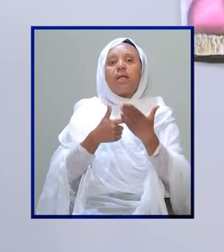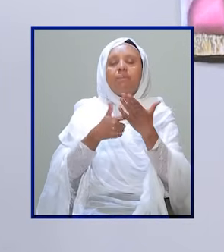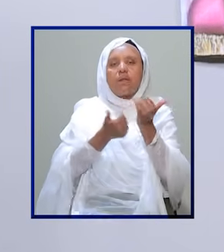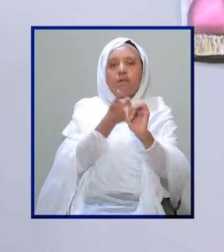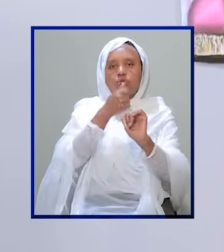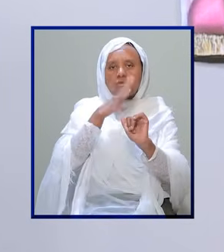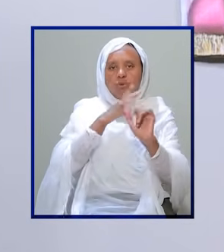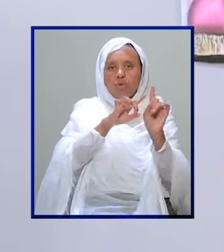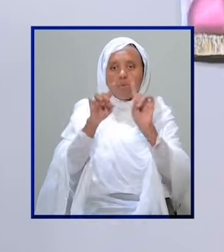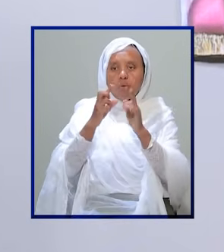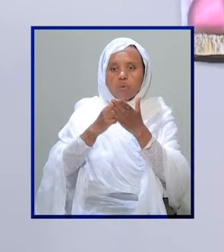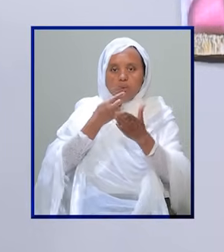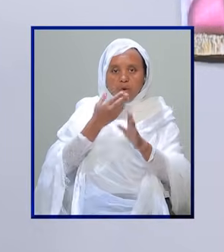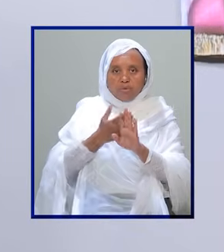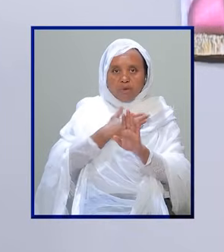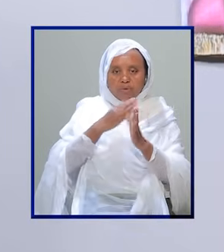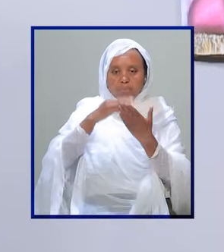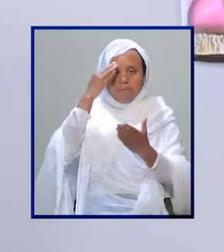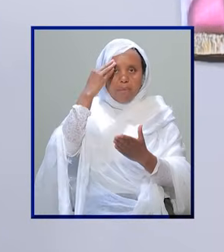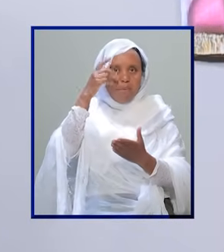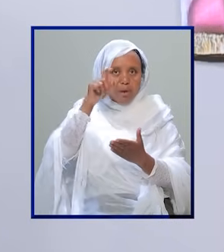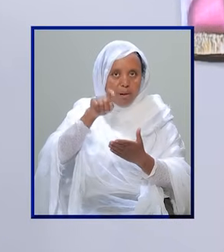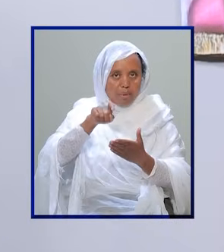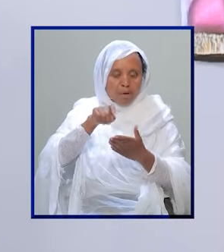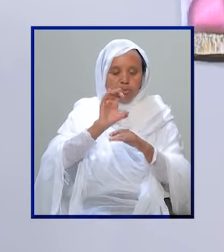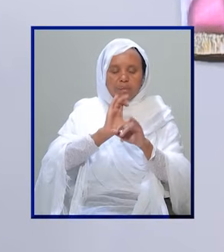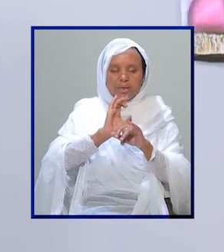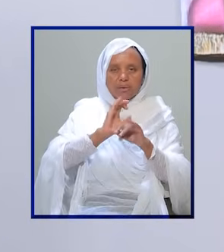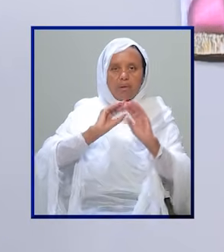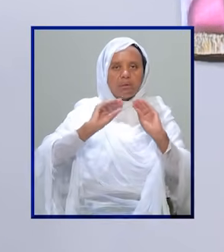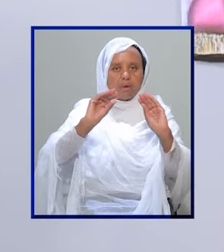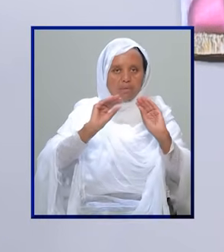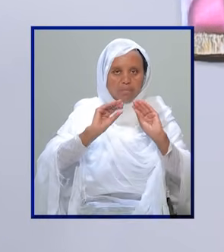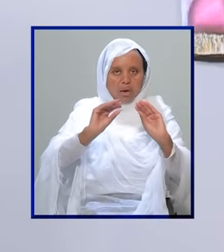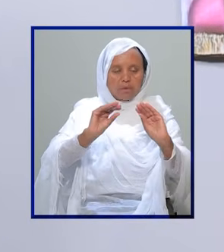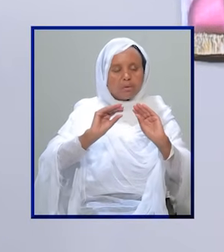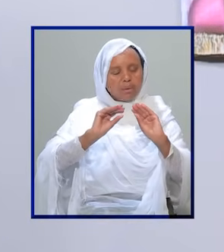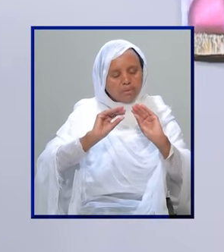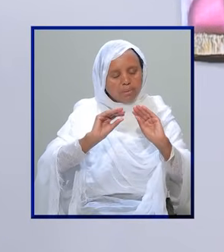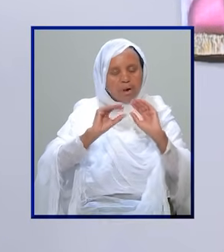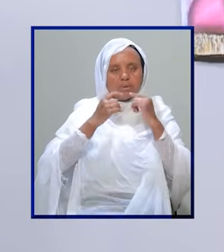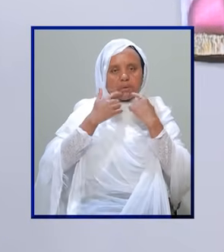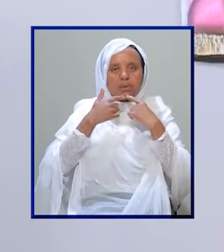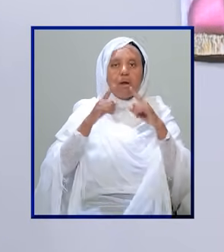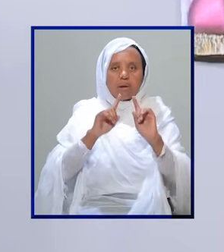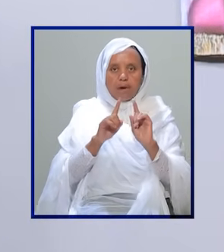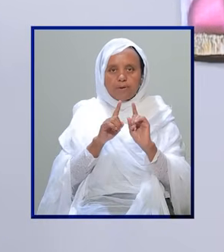የሚከታተሉ ሰዎች ደግሞ ከመቁረባቸው በፊት ትምህርት መማር እንዳለባቸው ቤተክርስቲያን ታስተምራለች፣